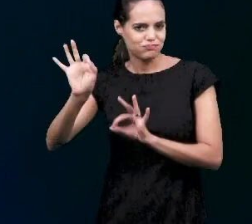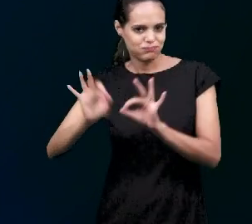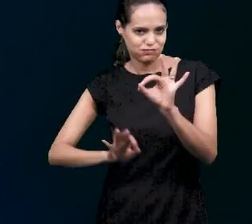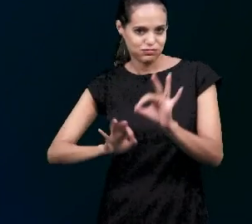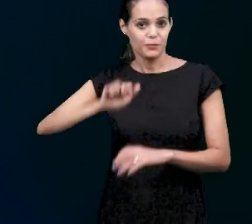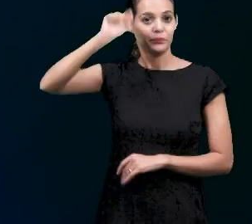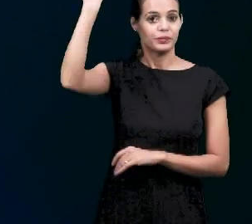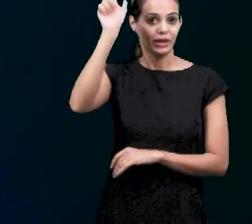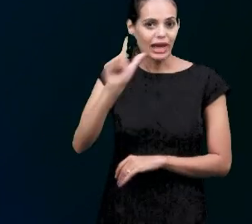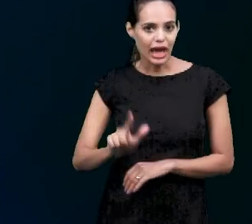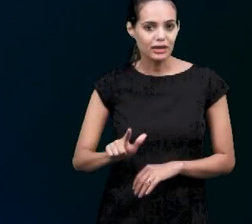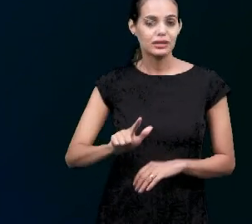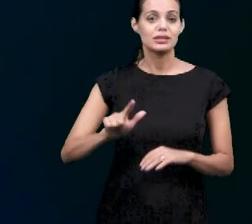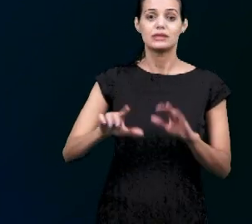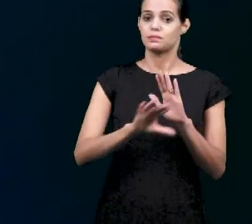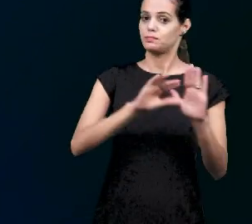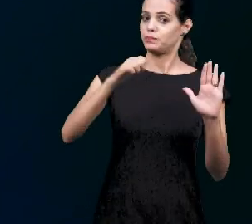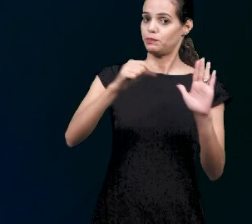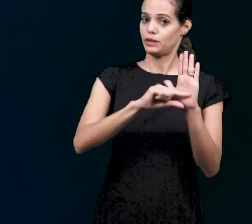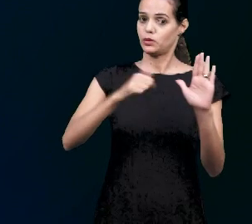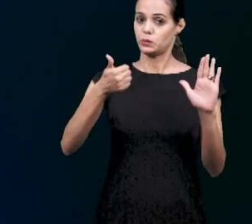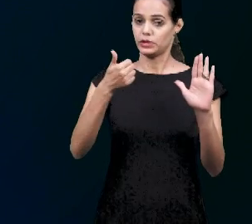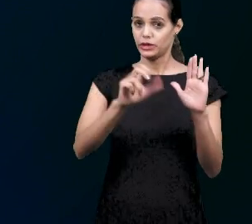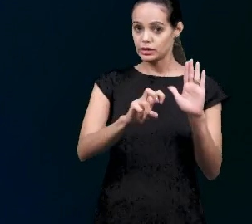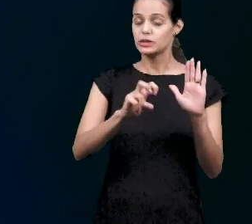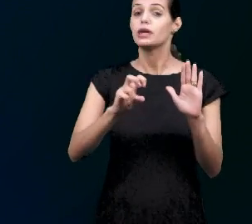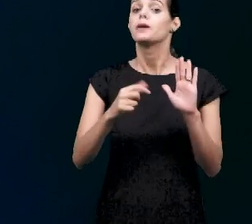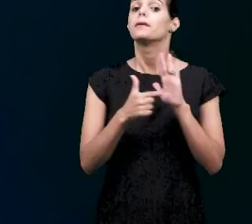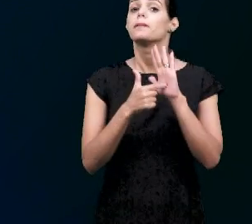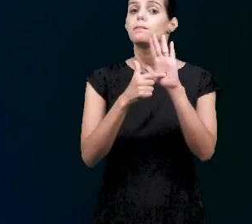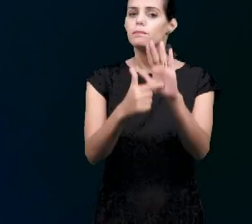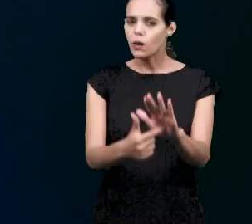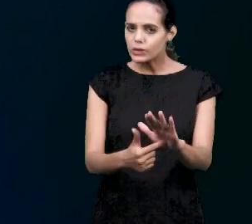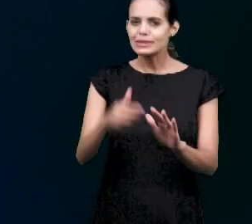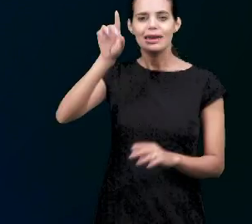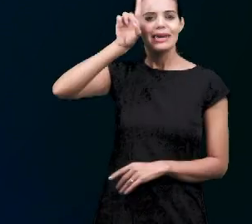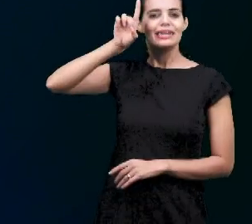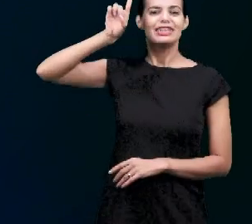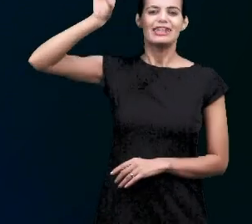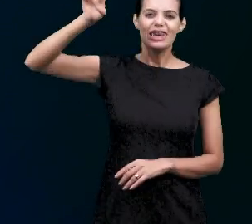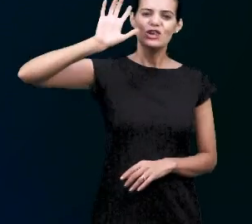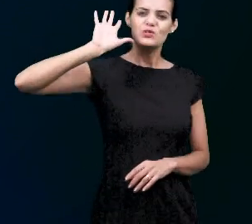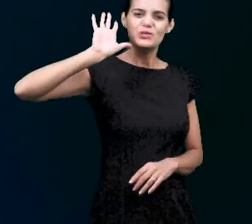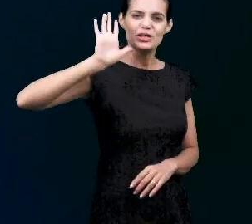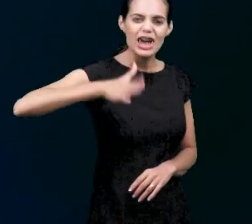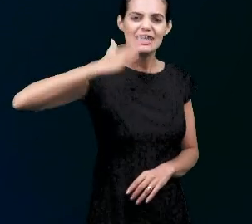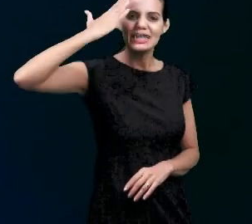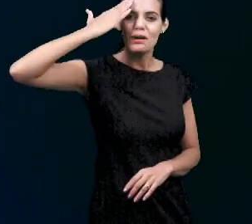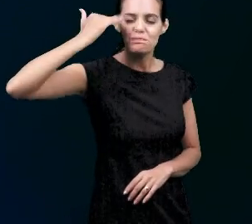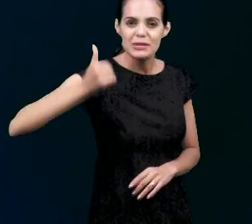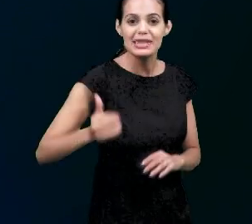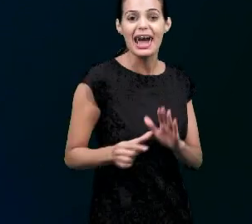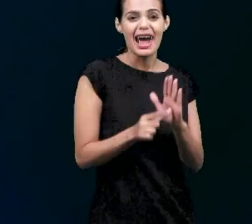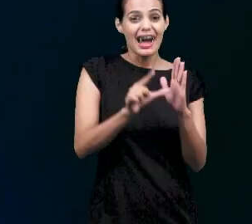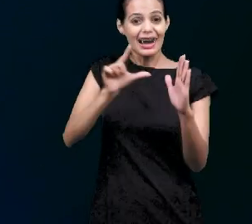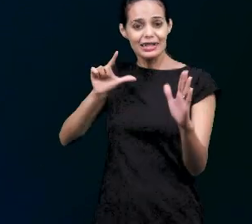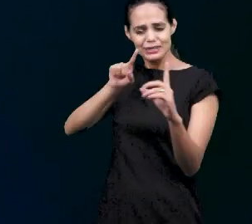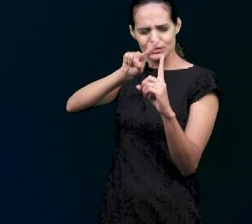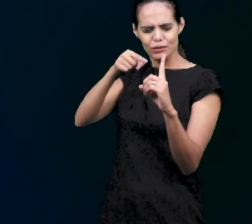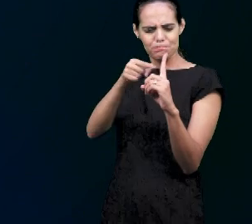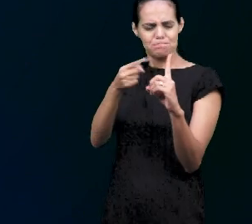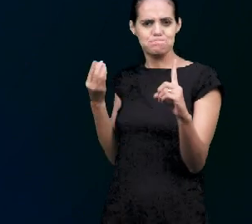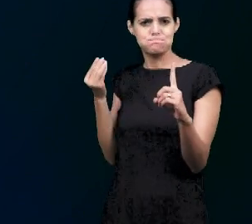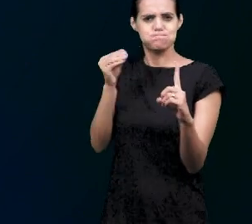4, il était nécessaire que Jésus passe par Samarie, car le Père, à travers l'élection, avait